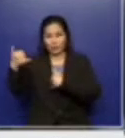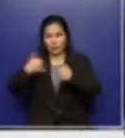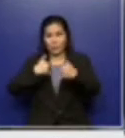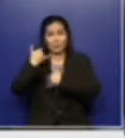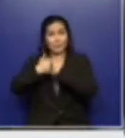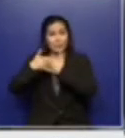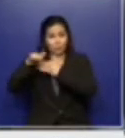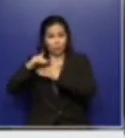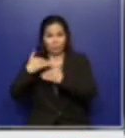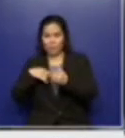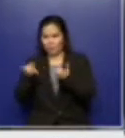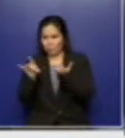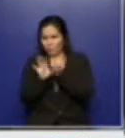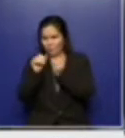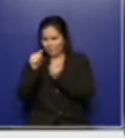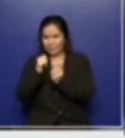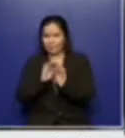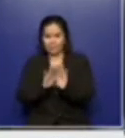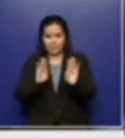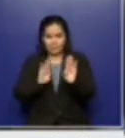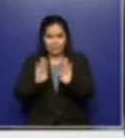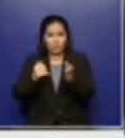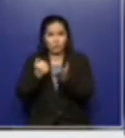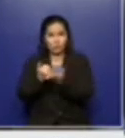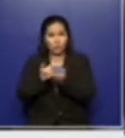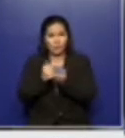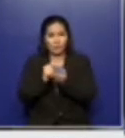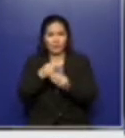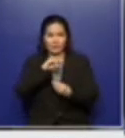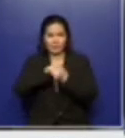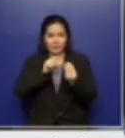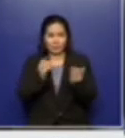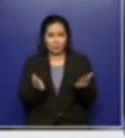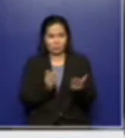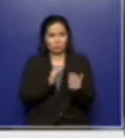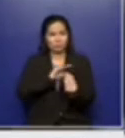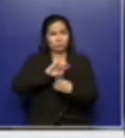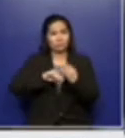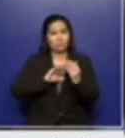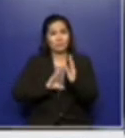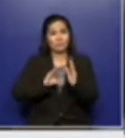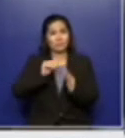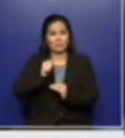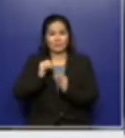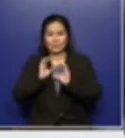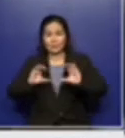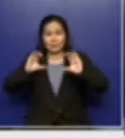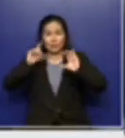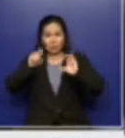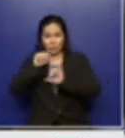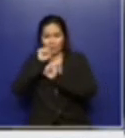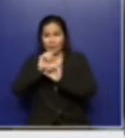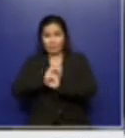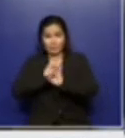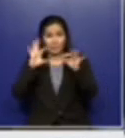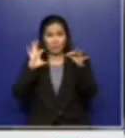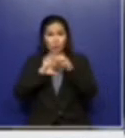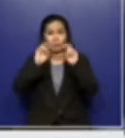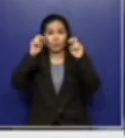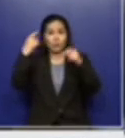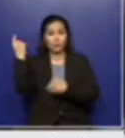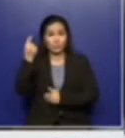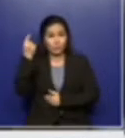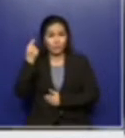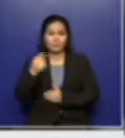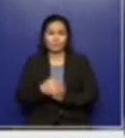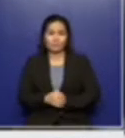พครับช่วยเปิดเพื่อกระตุ้นเศรษฐกิจครับและสำคัญที่สุดนะครับรัฐต้องประกาศเรื่องการท่องเที่ยวชัดเจนว่าต้